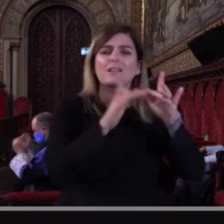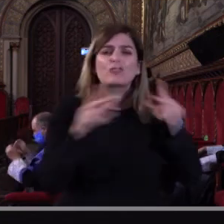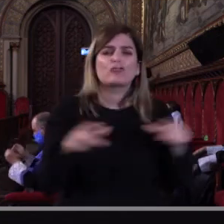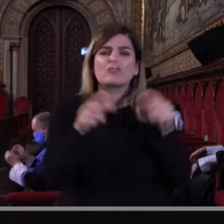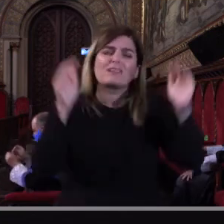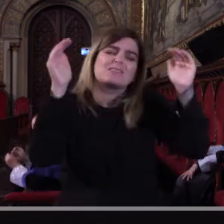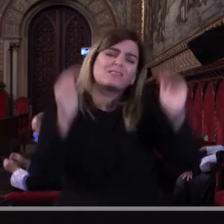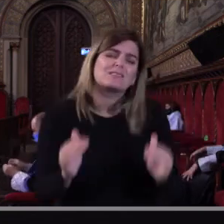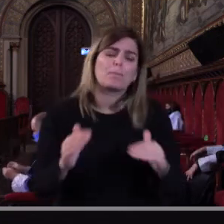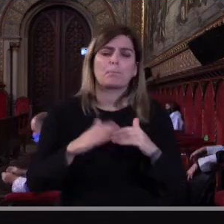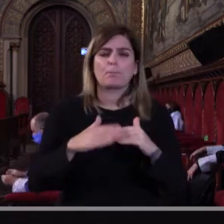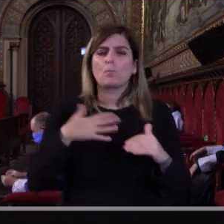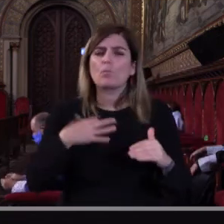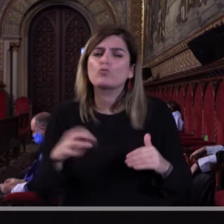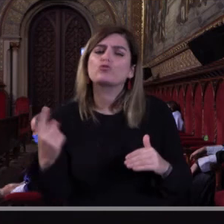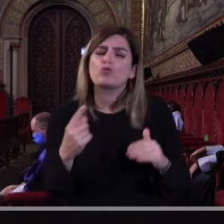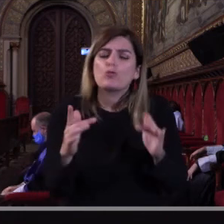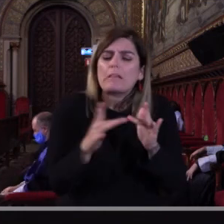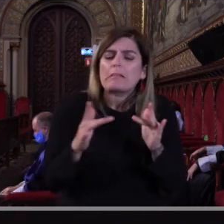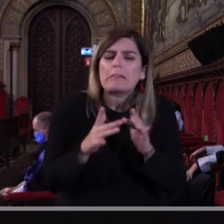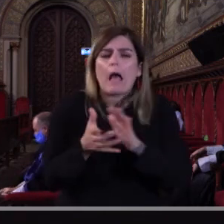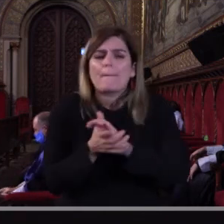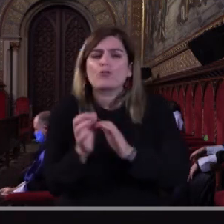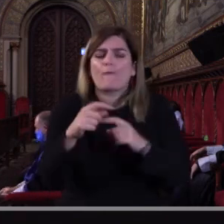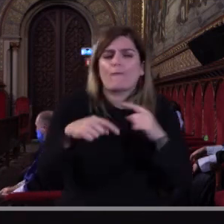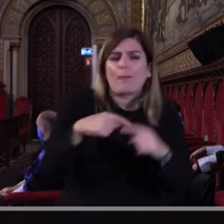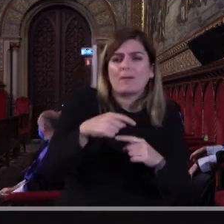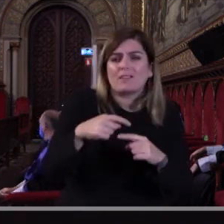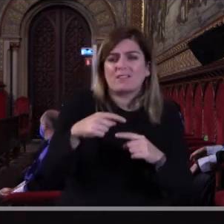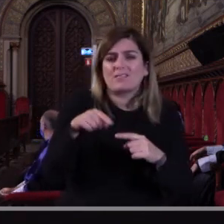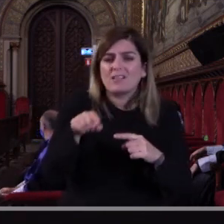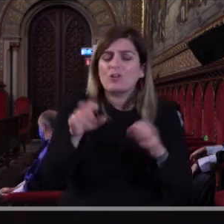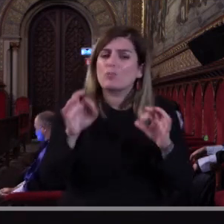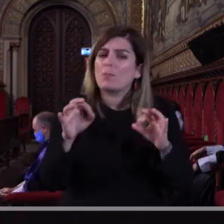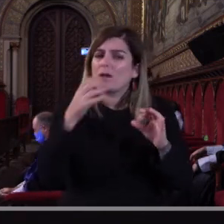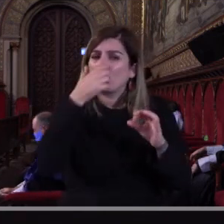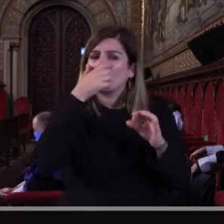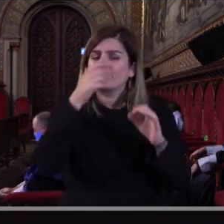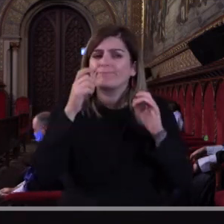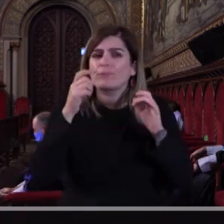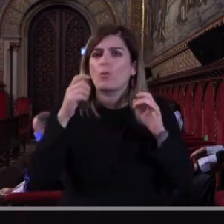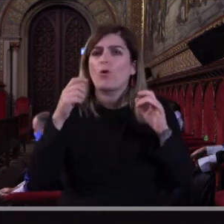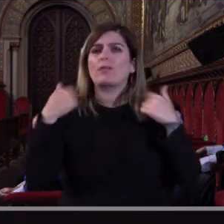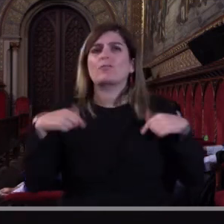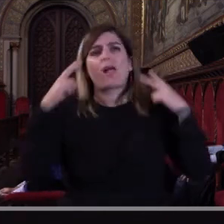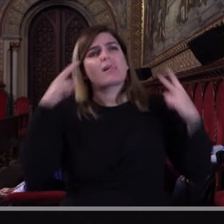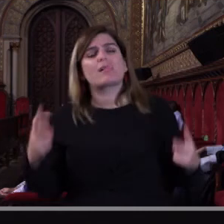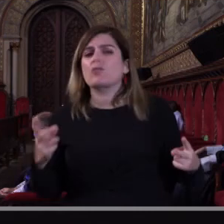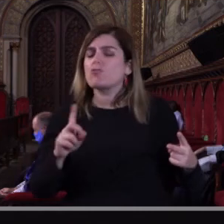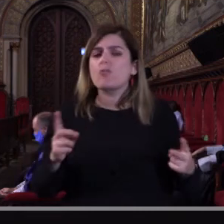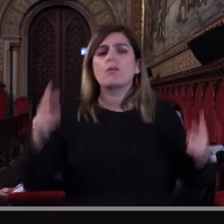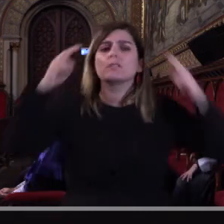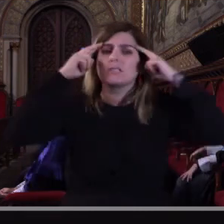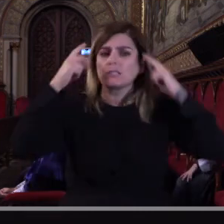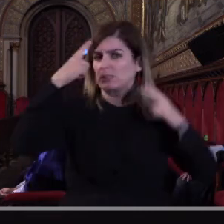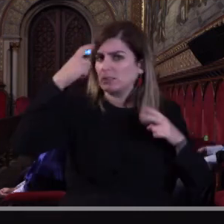interaccions socials en l'àmbit familiar o d'amistat, on s'acostuma a relaxar les mesures de protecció. Ens juguem molt els propers